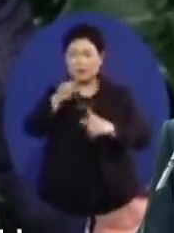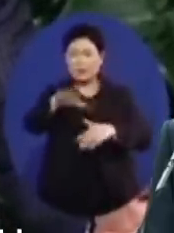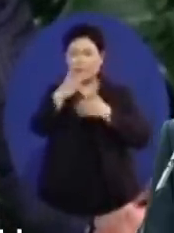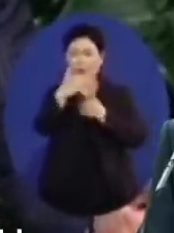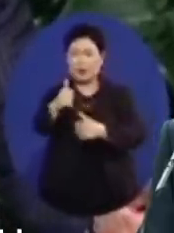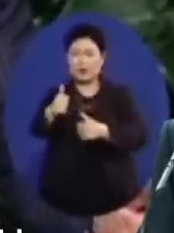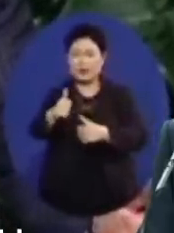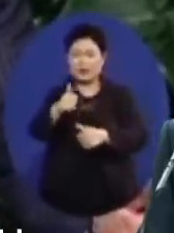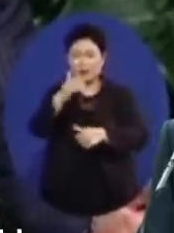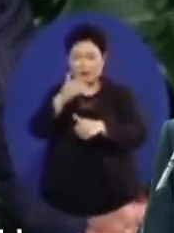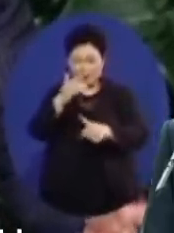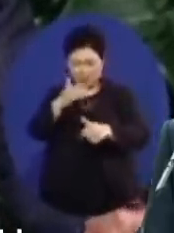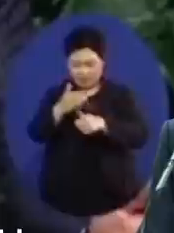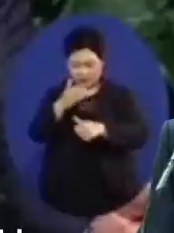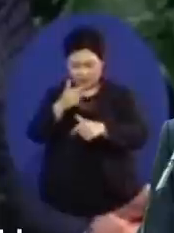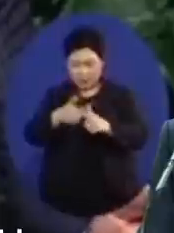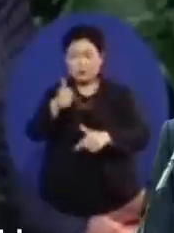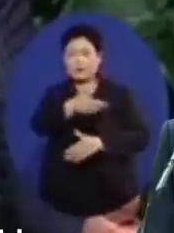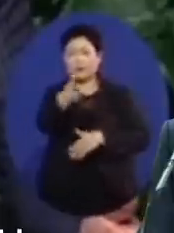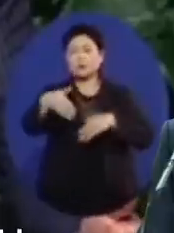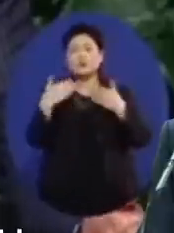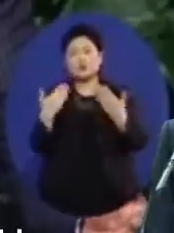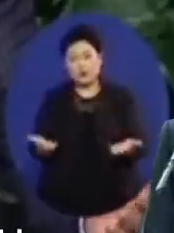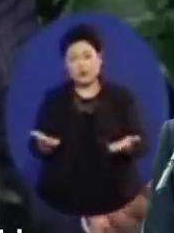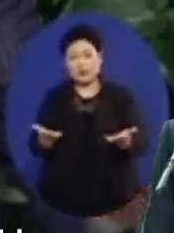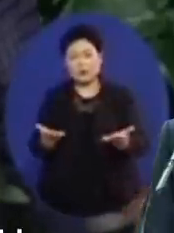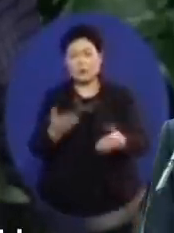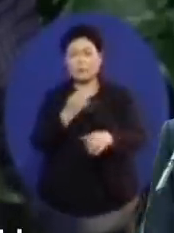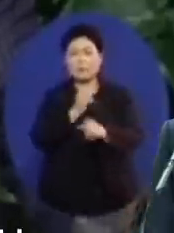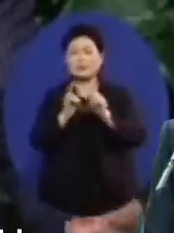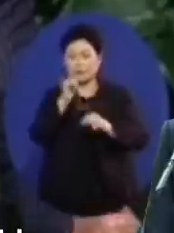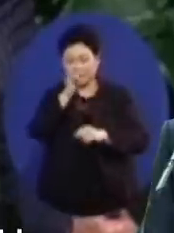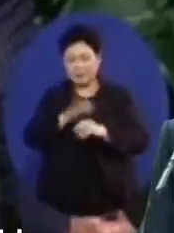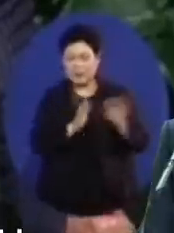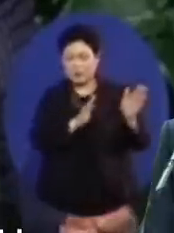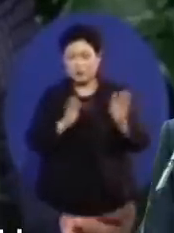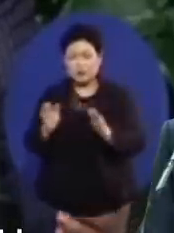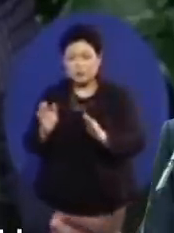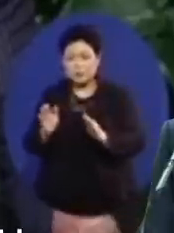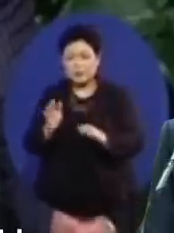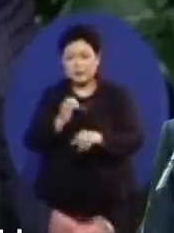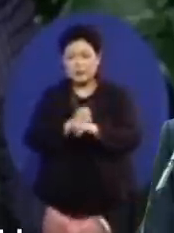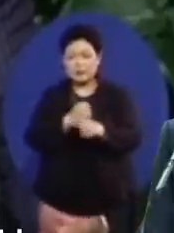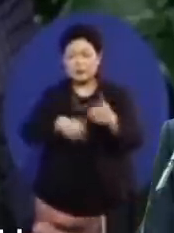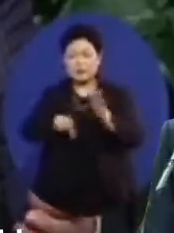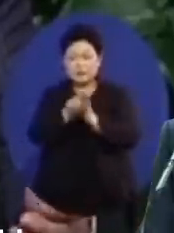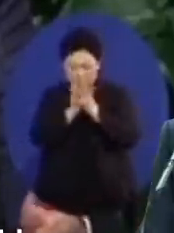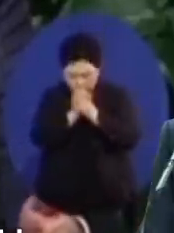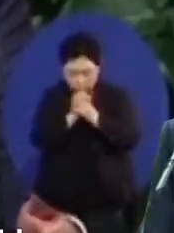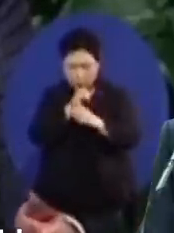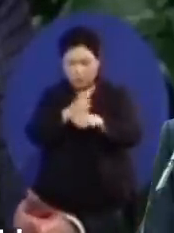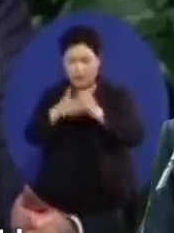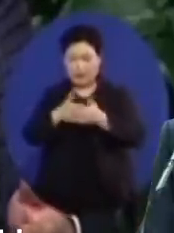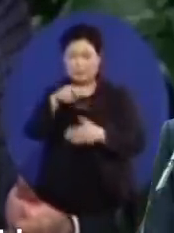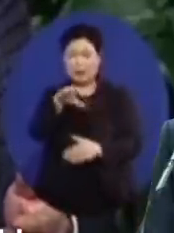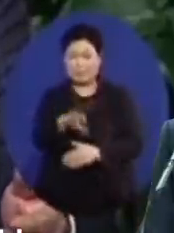너를 쉬게 하겠다고 칭하고 계십니다. 그러므로 준비한다는 것은 우리는 기도하고 하나님